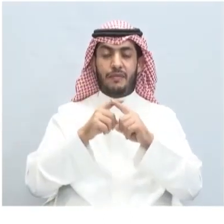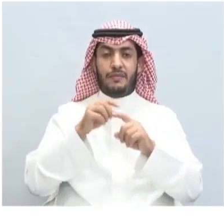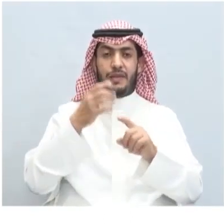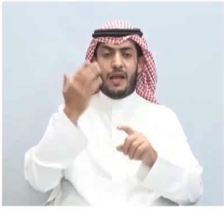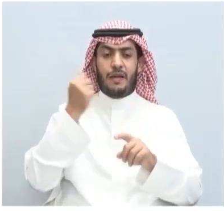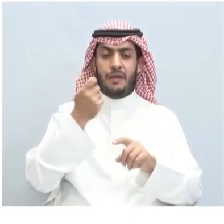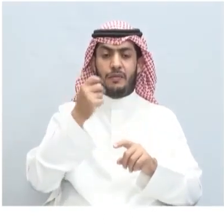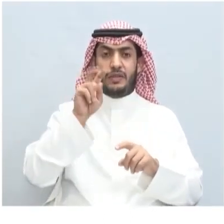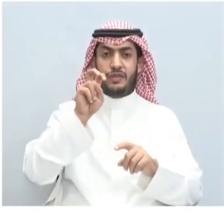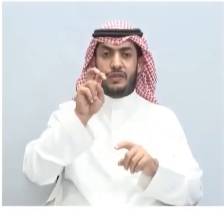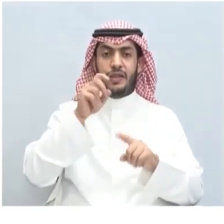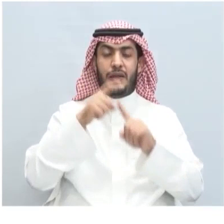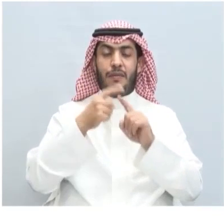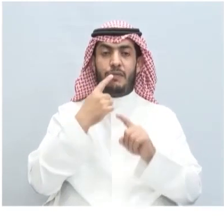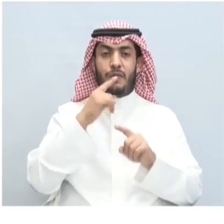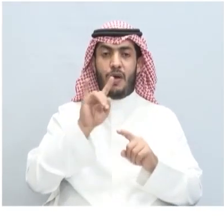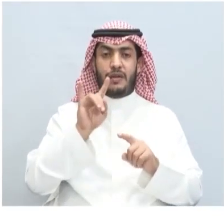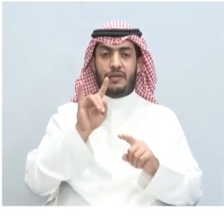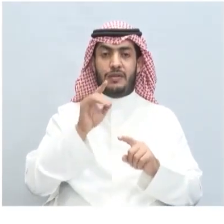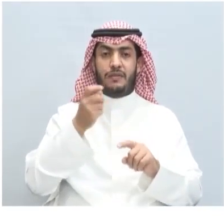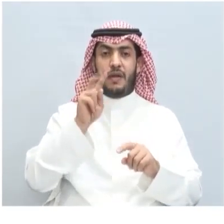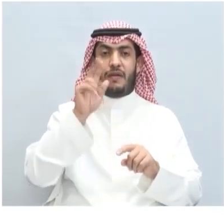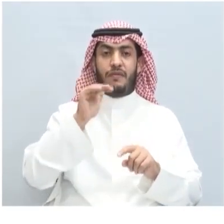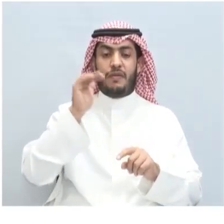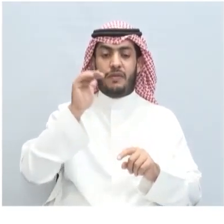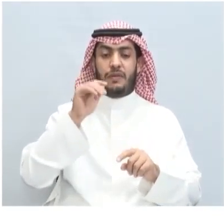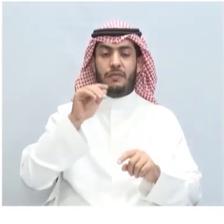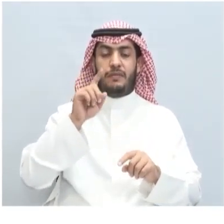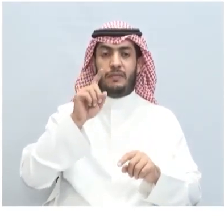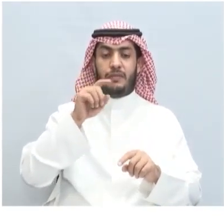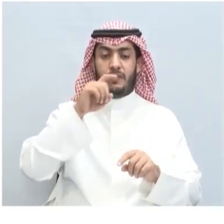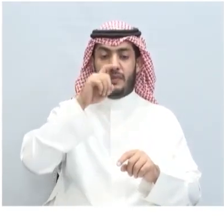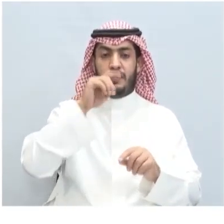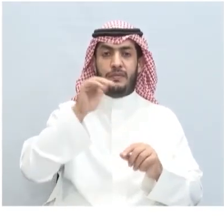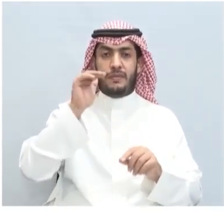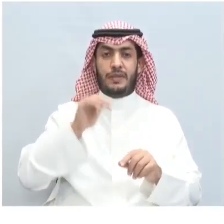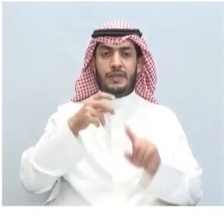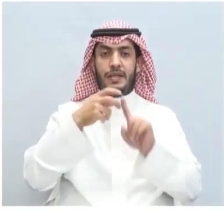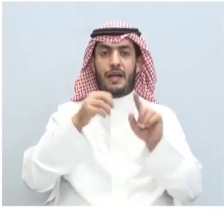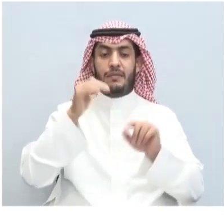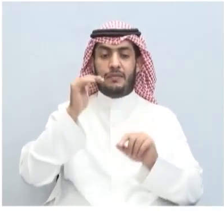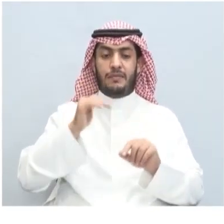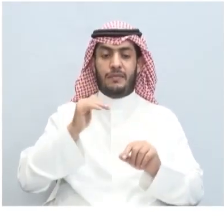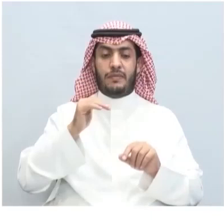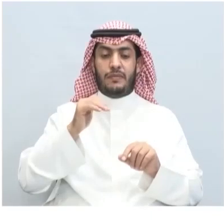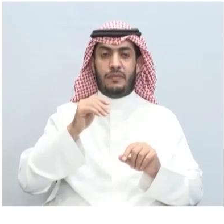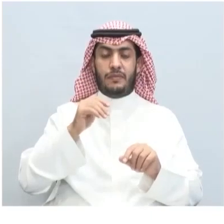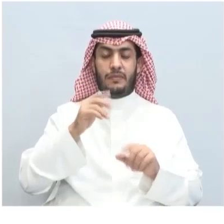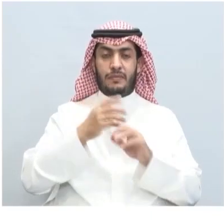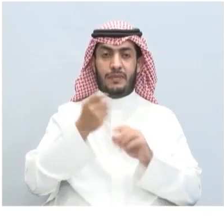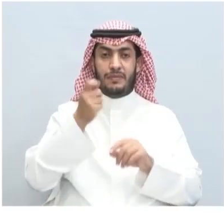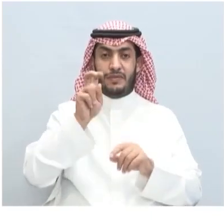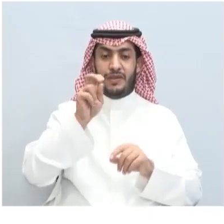السابق 20 في 110 سيكون اعلى من 2000 وبالتالي لابد من نزول سعر السهم اذا سيتراجع من